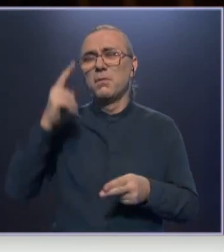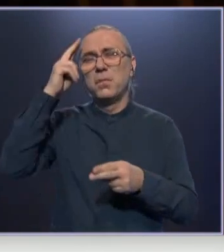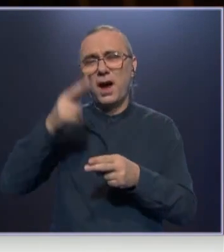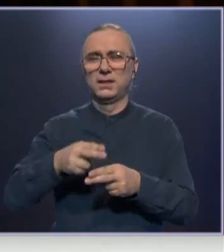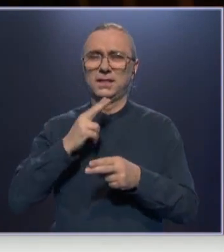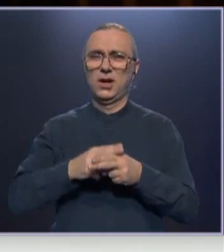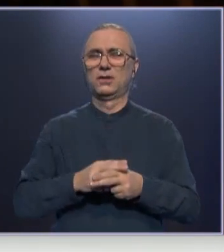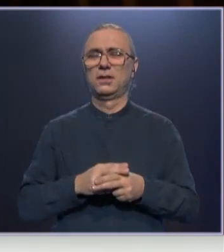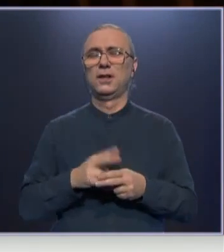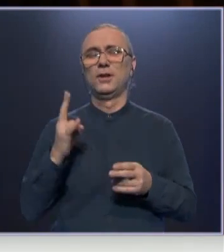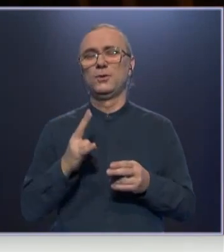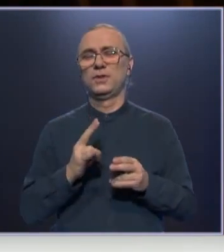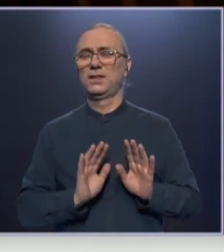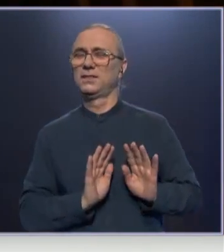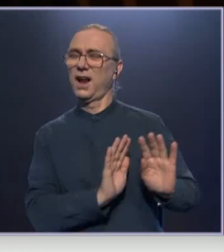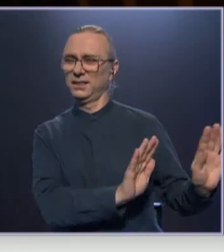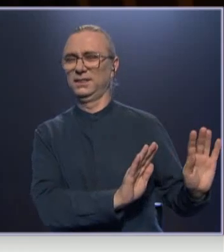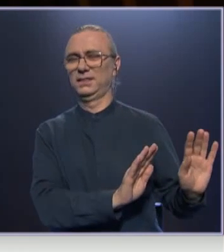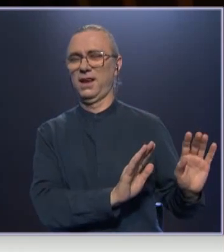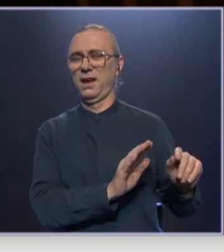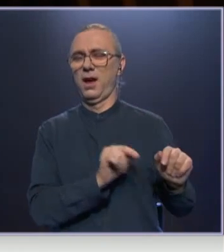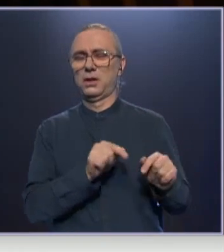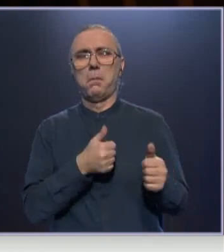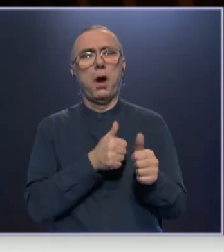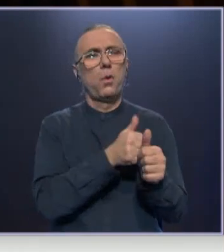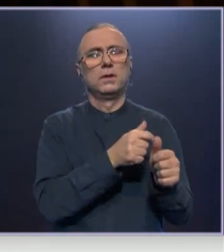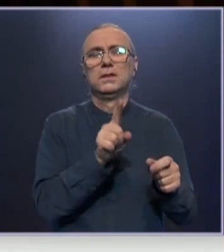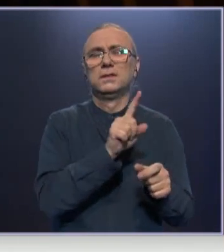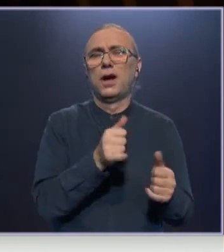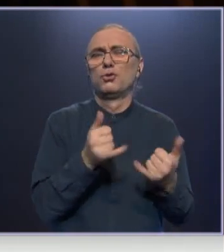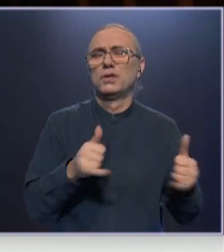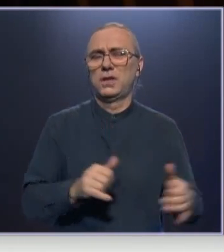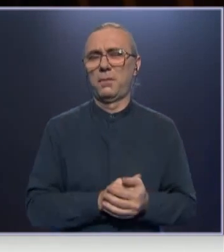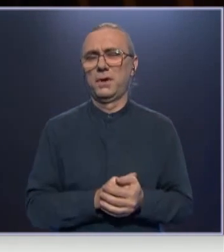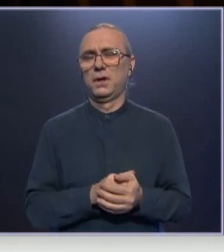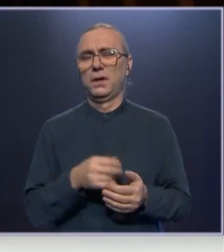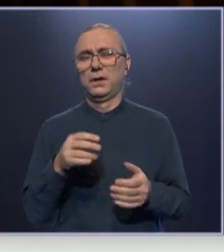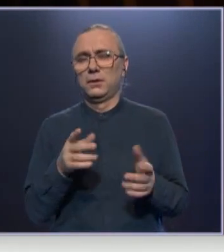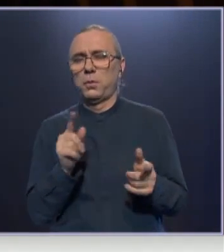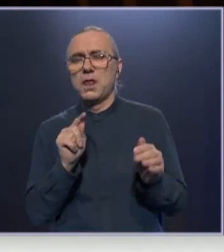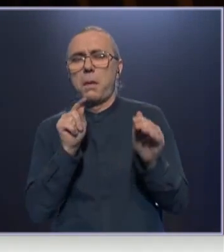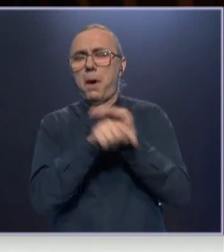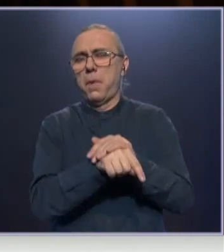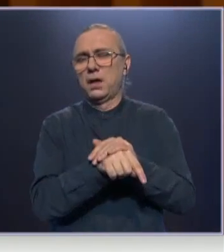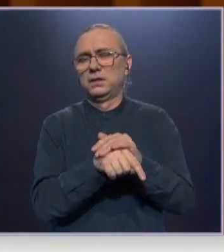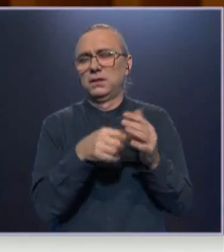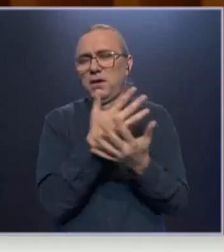сторониться чрезмерной погони за чудесами, чтобы в итоге не попасть нам в лапы какого-нибудь